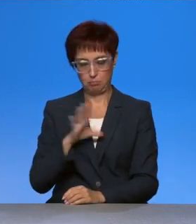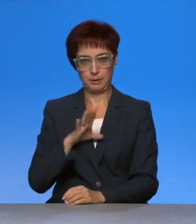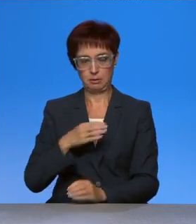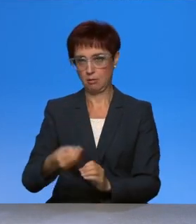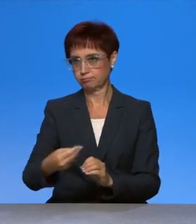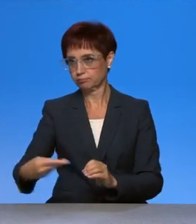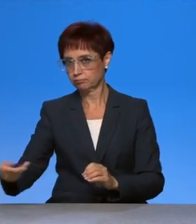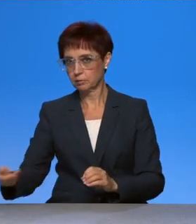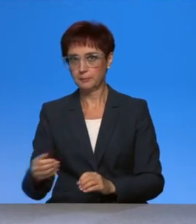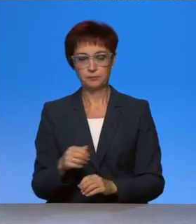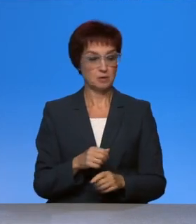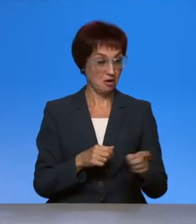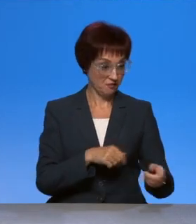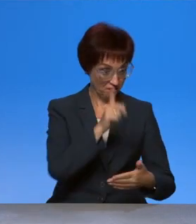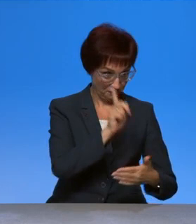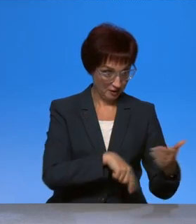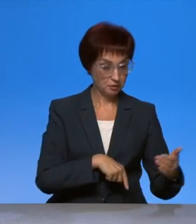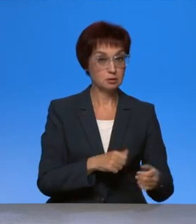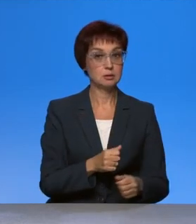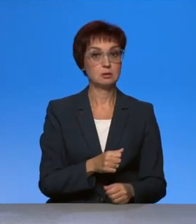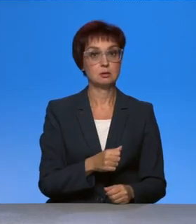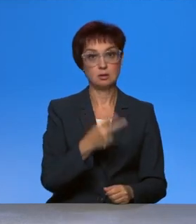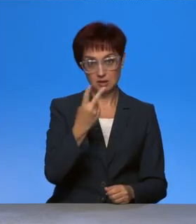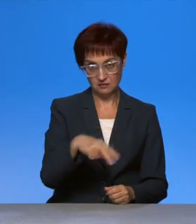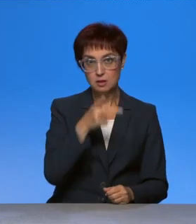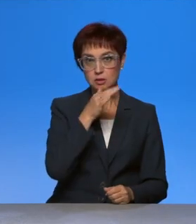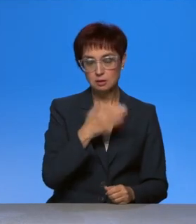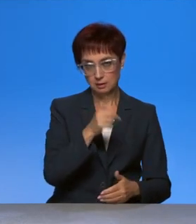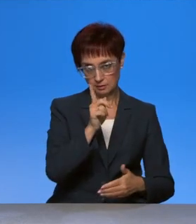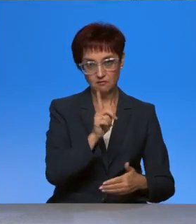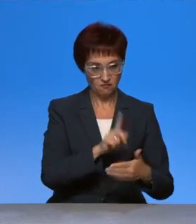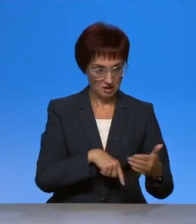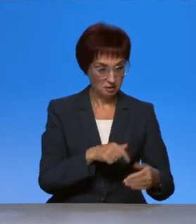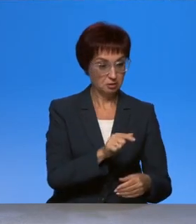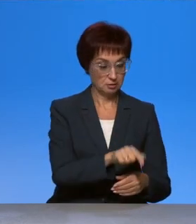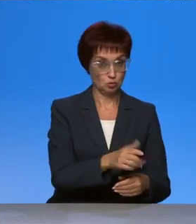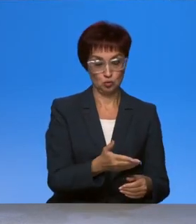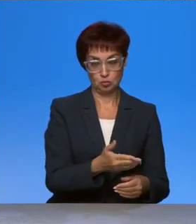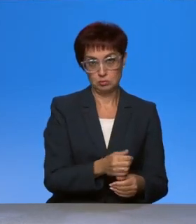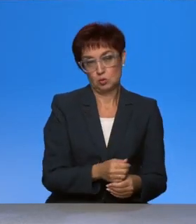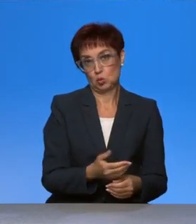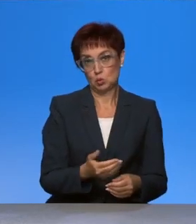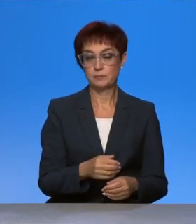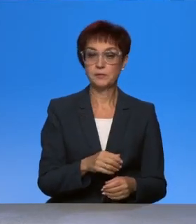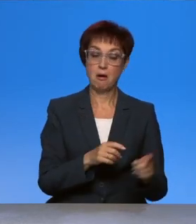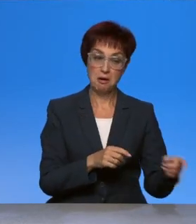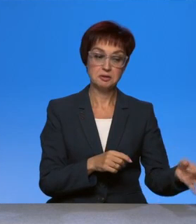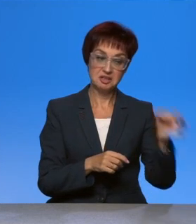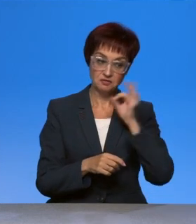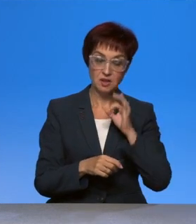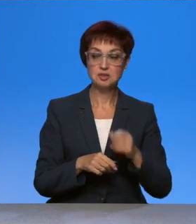и знаете, тут такой ответ был. Вы в Христа уже сколько времени верите? И ничего. Это не наивность,